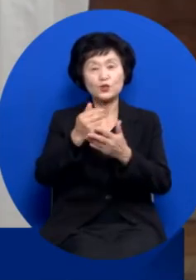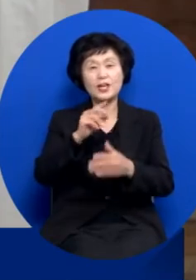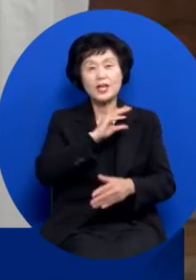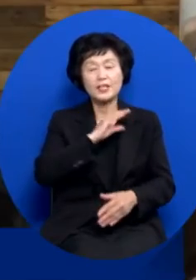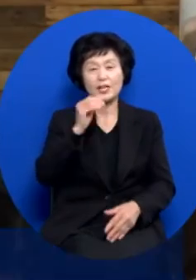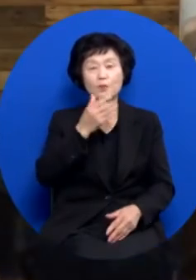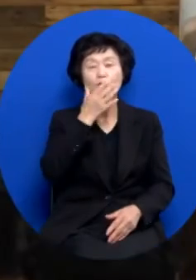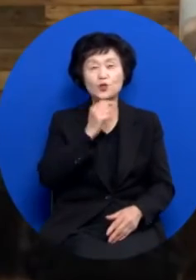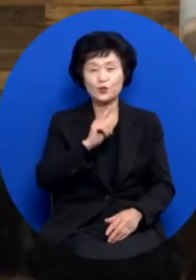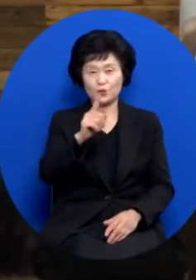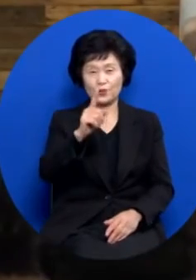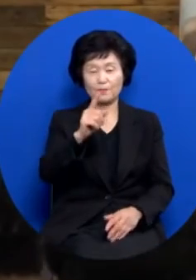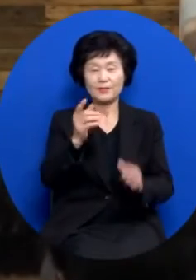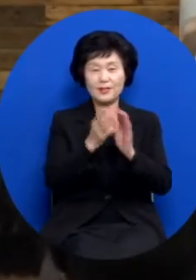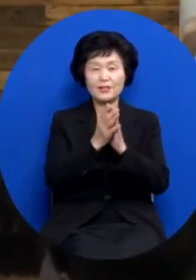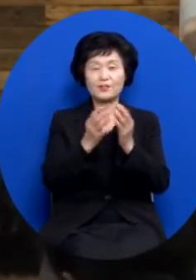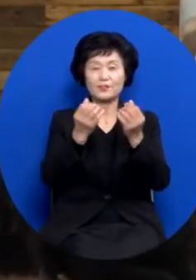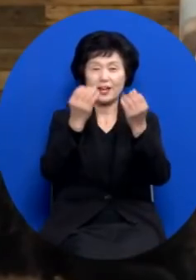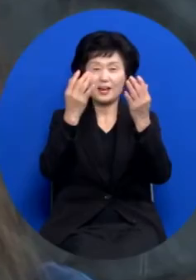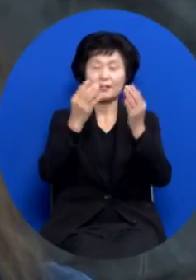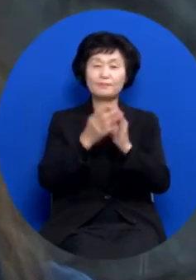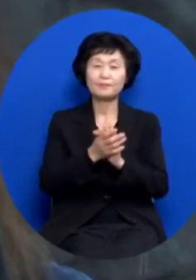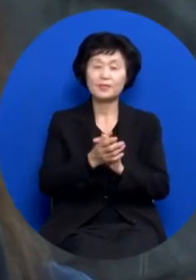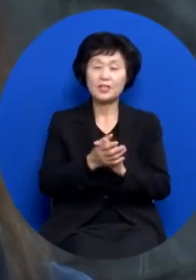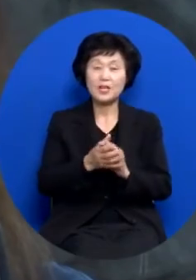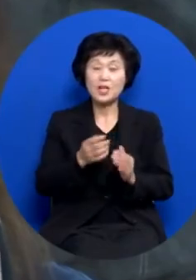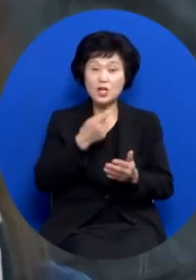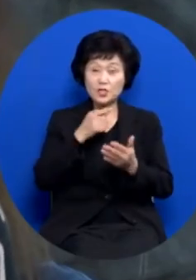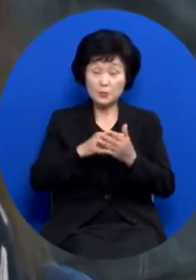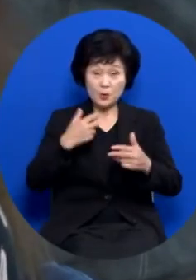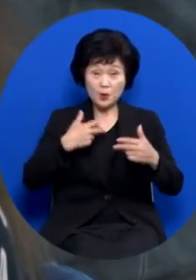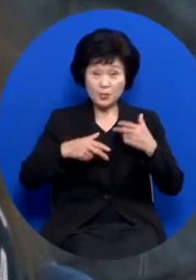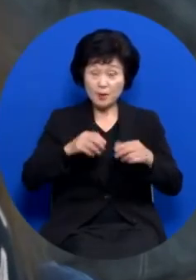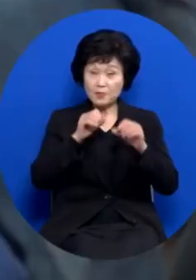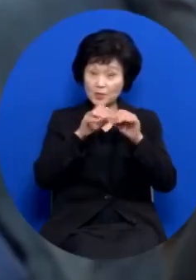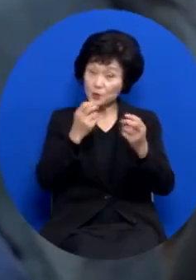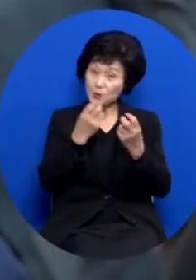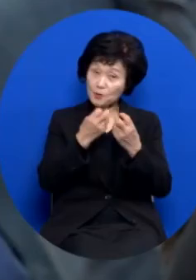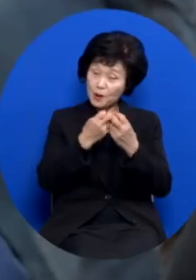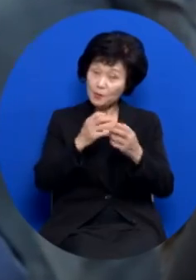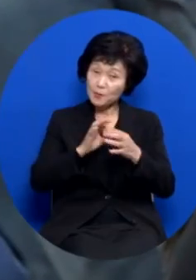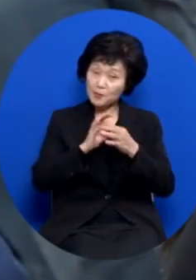할렐루야. 선교지에서 보다 쉽고 재미있는 전도 방법으로